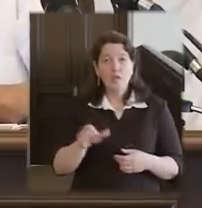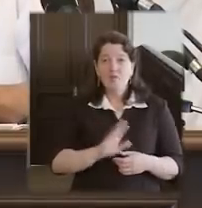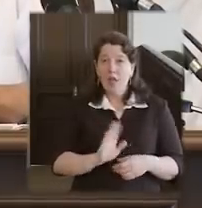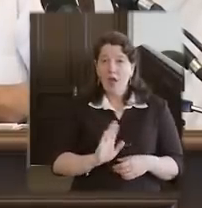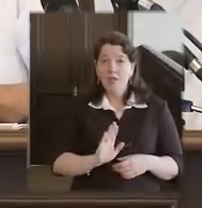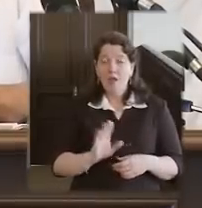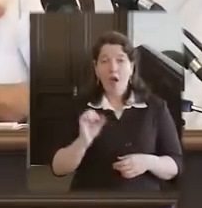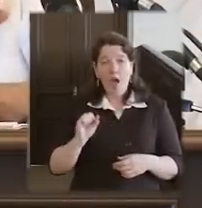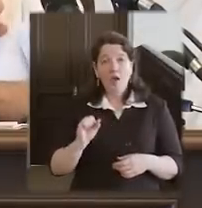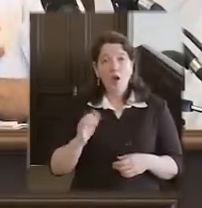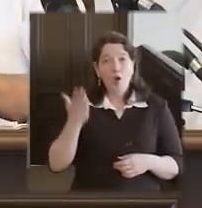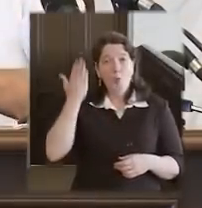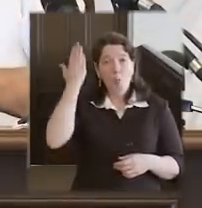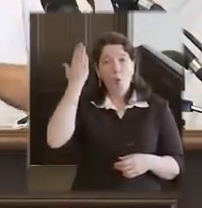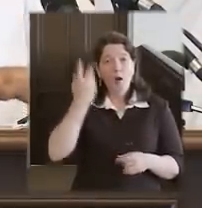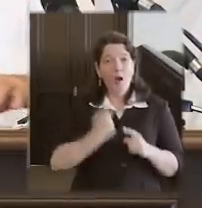а